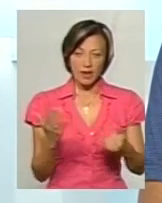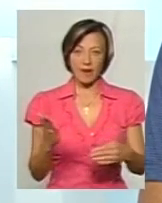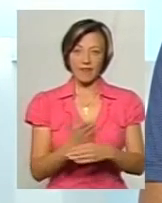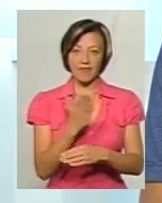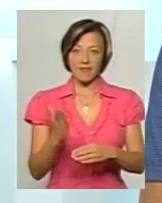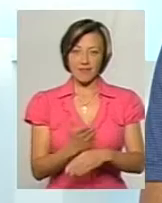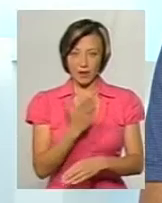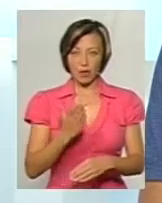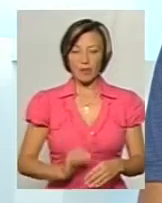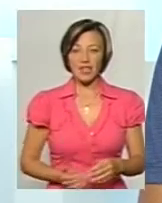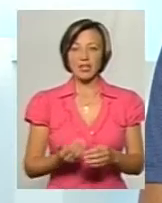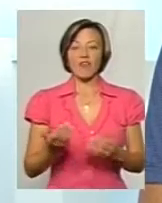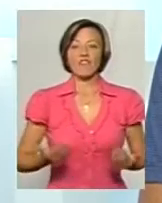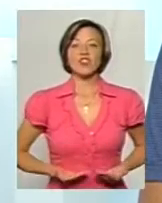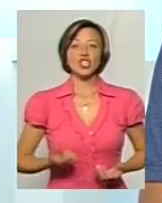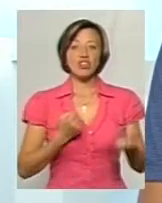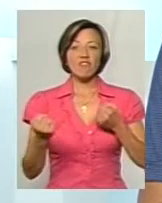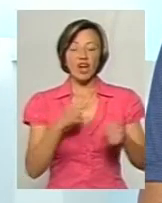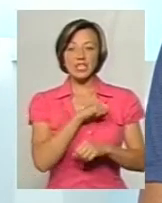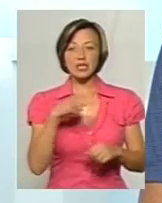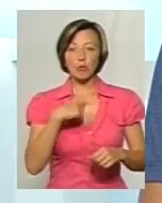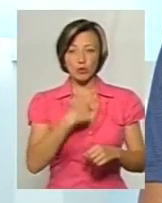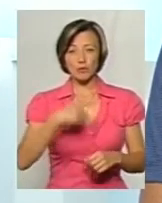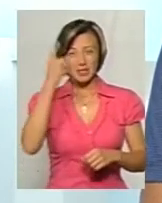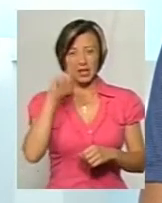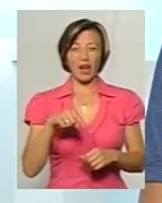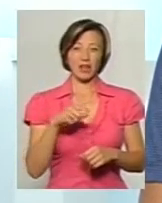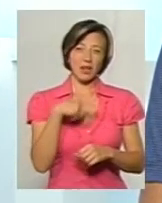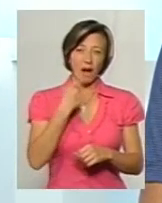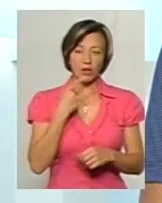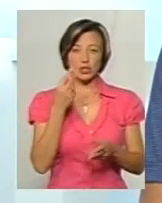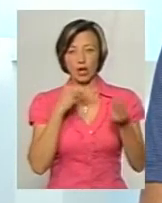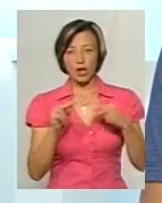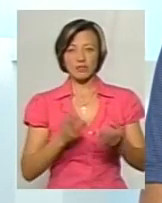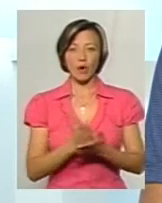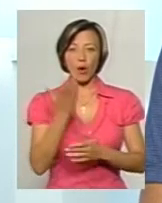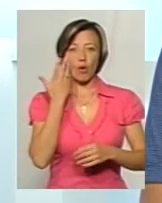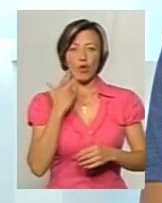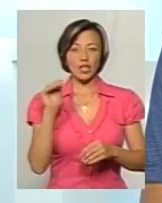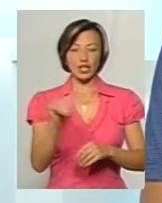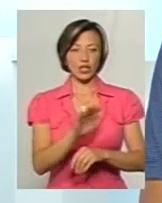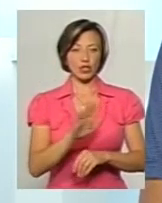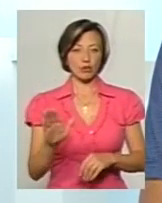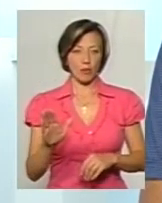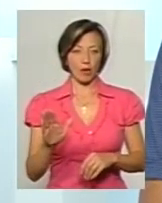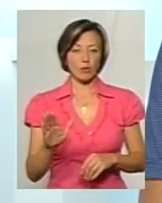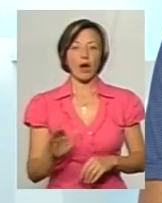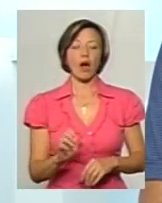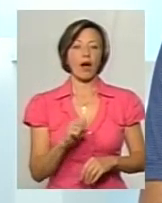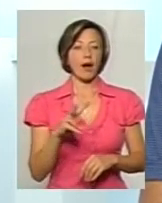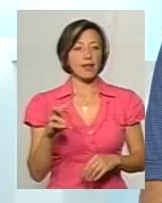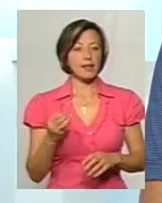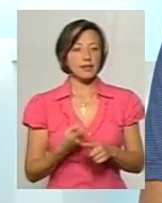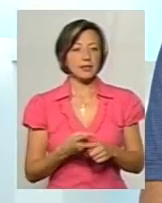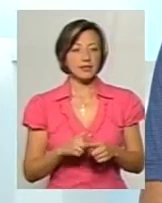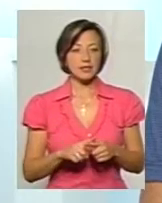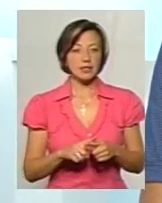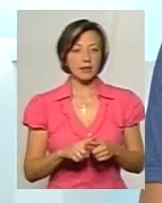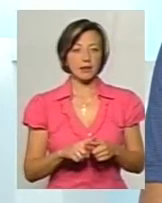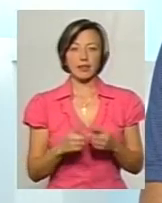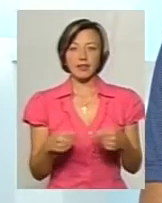виробничник виживає сам по собі. Ви знаєте, ну кажуть, що кращий варіант, коли його не чіпають. Але це ж